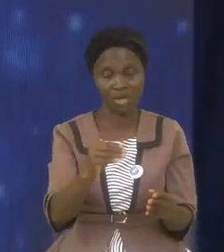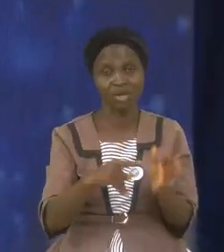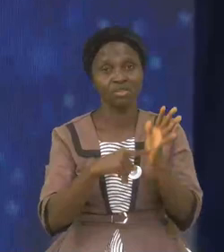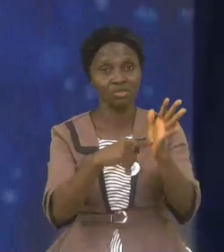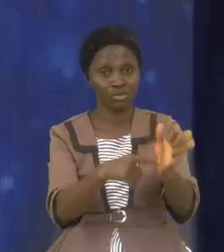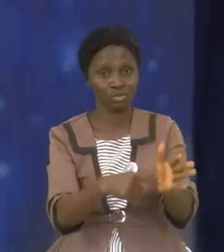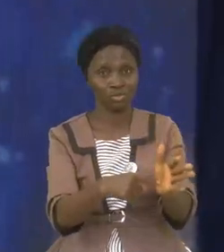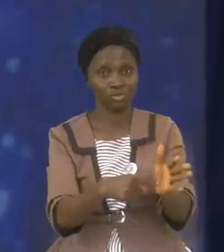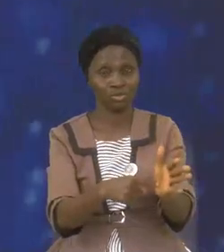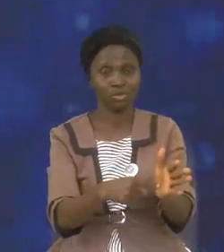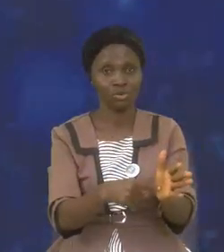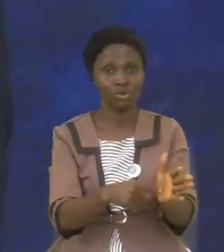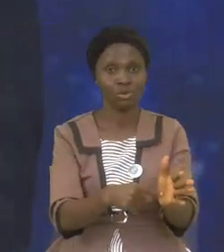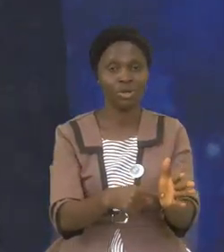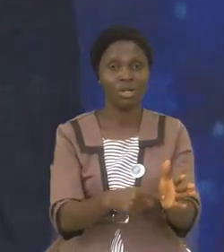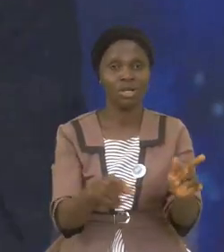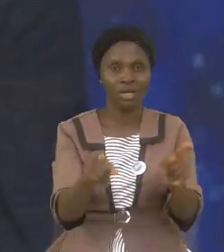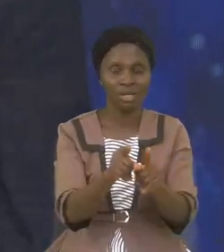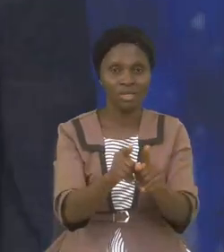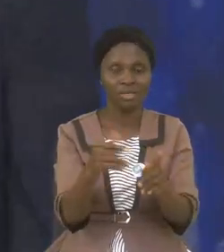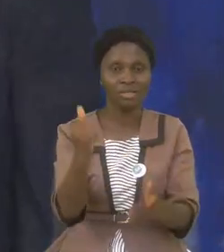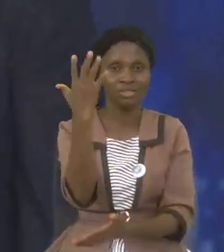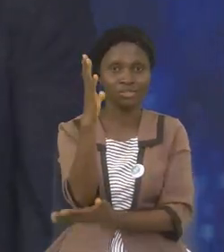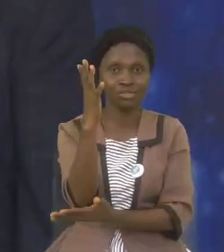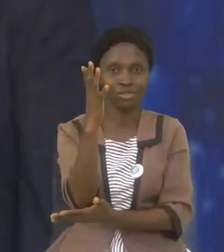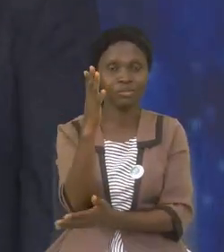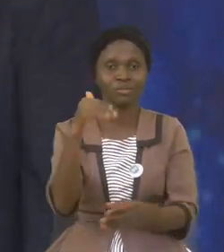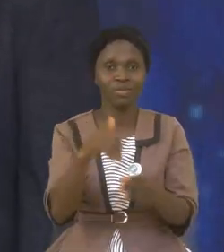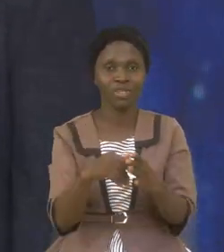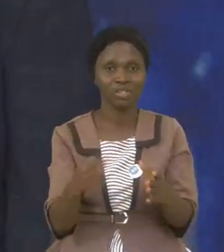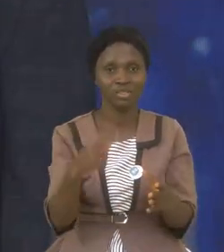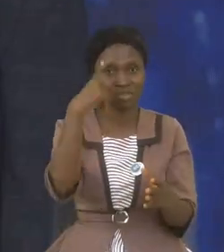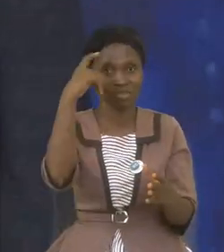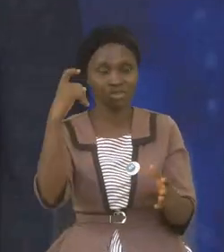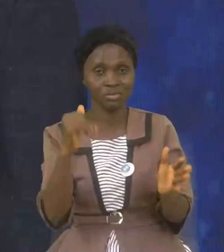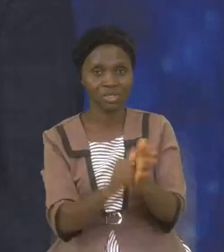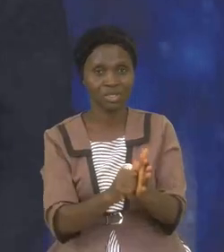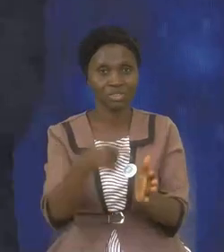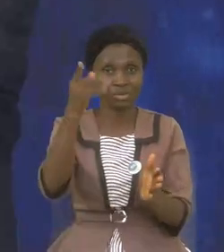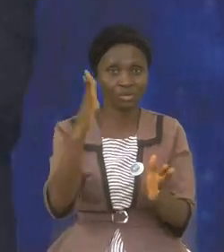l'homme, alors, représente, symbolise